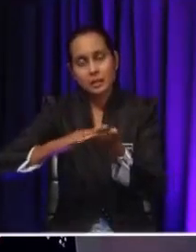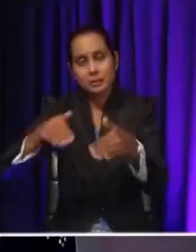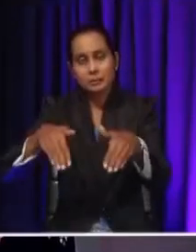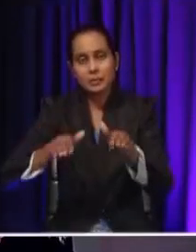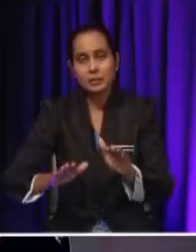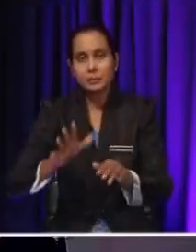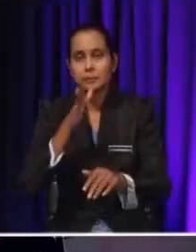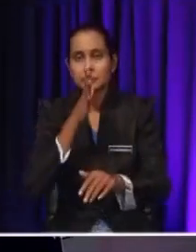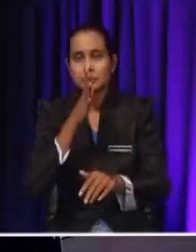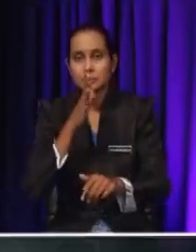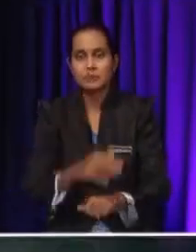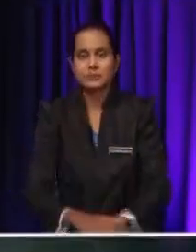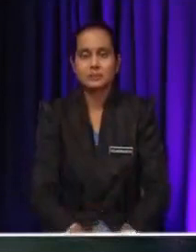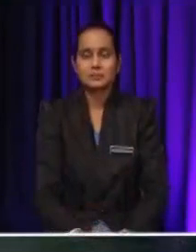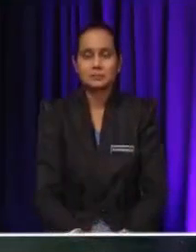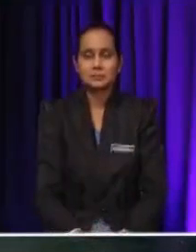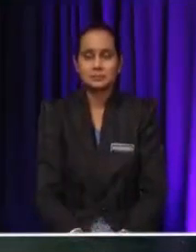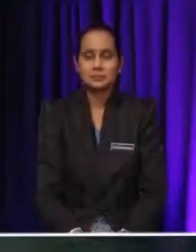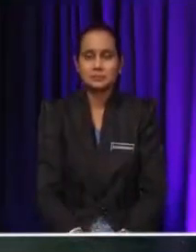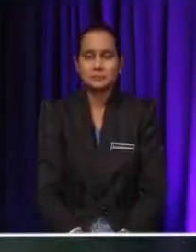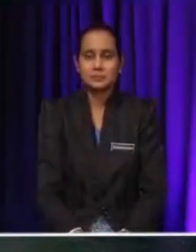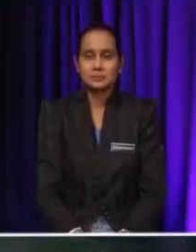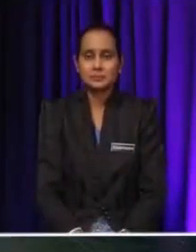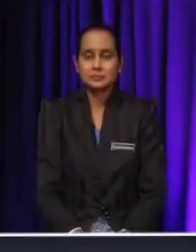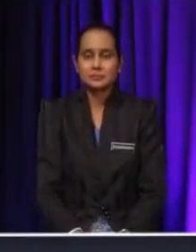baik aku saja Enggak sedih oke